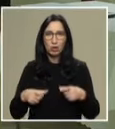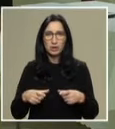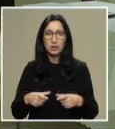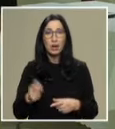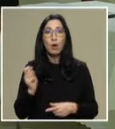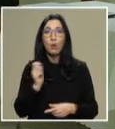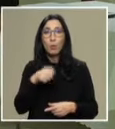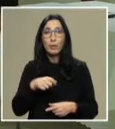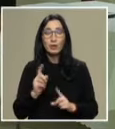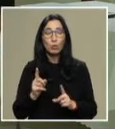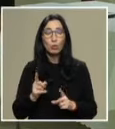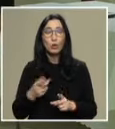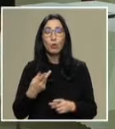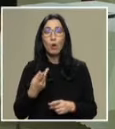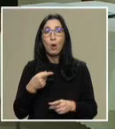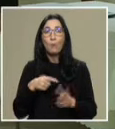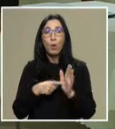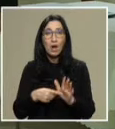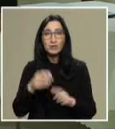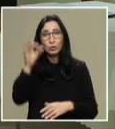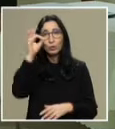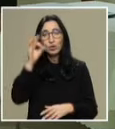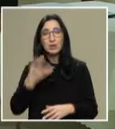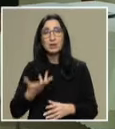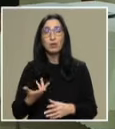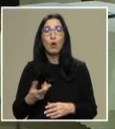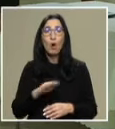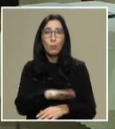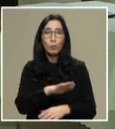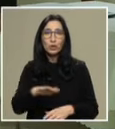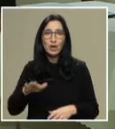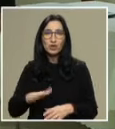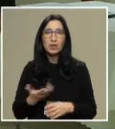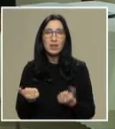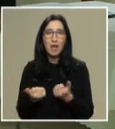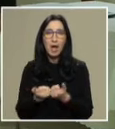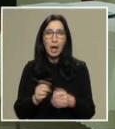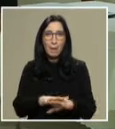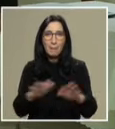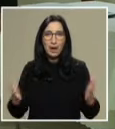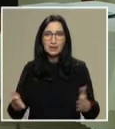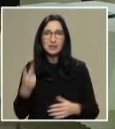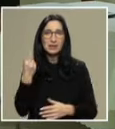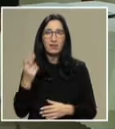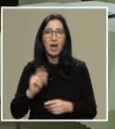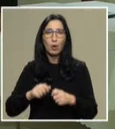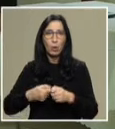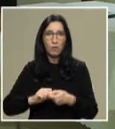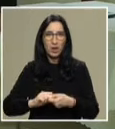Уменията, които демонстрират учениците, това е зареждане на маса за два куверта и след което